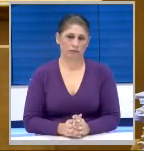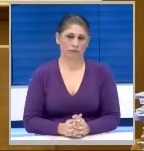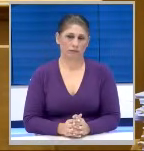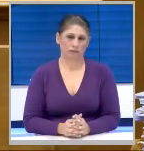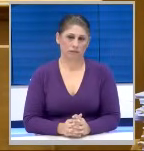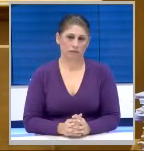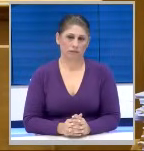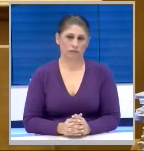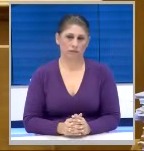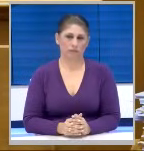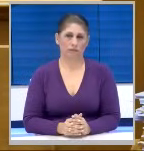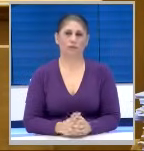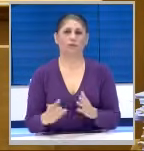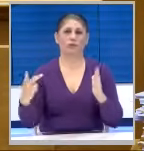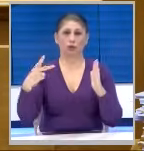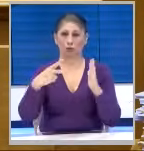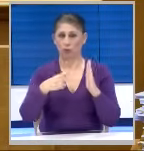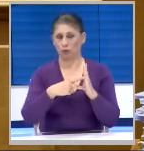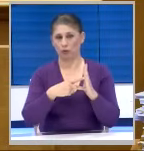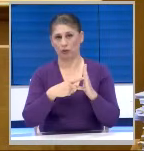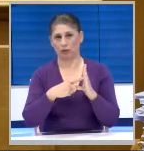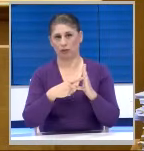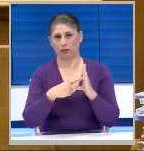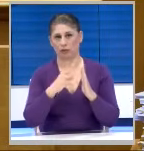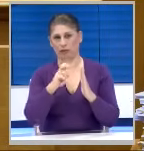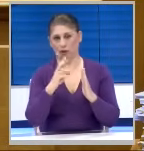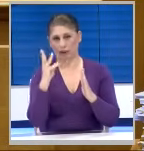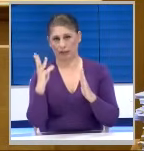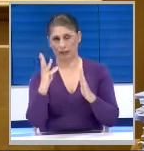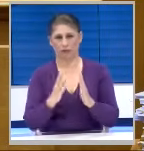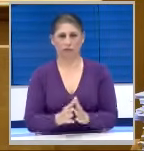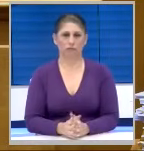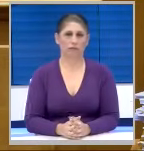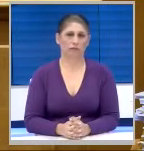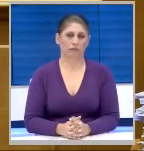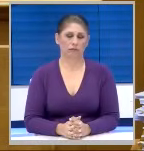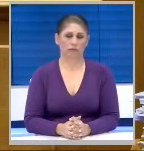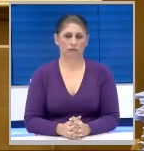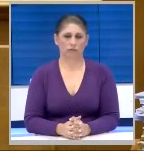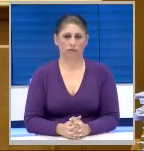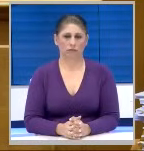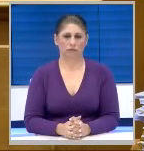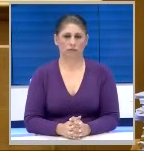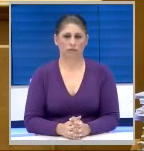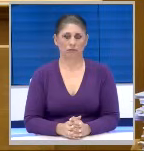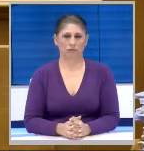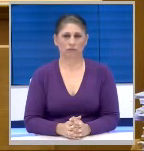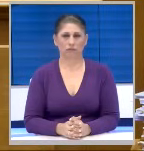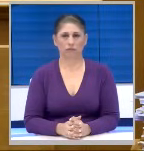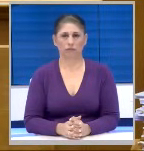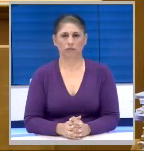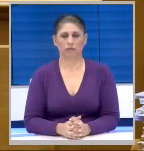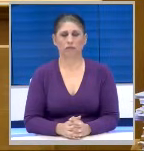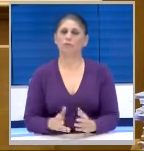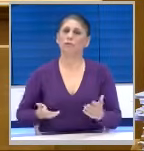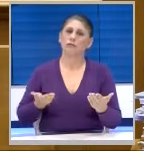λάθος του 2000 23 και έχει καταθέσει